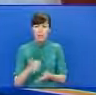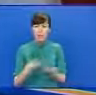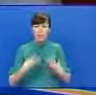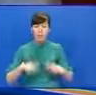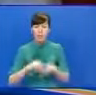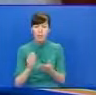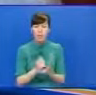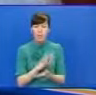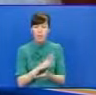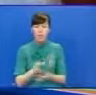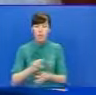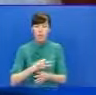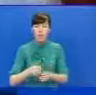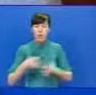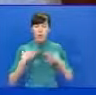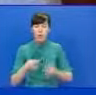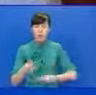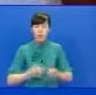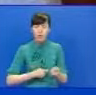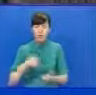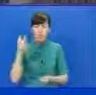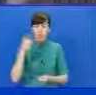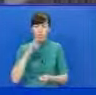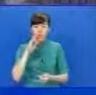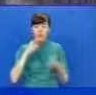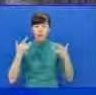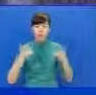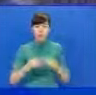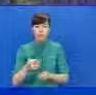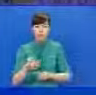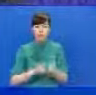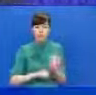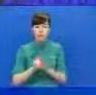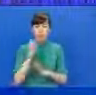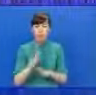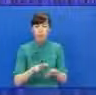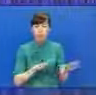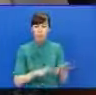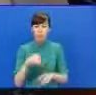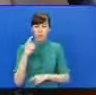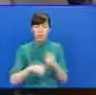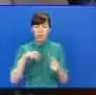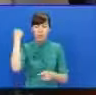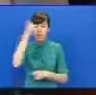еленді. Облыстық мәдениет басқармасы мен Қазақстан Шымкент телеарнасының ұйытқы болуымен өткен шара келер жылы да